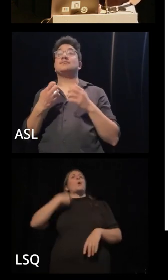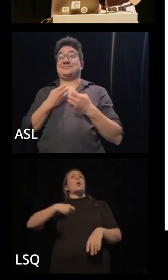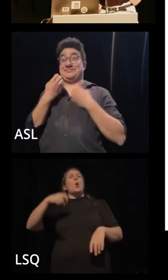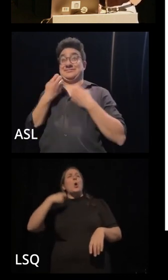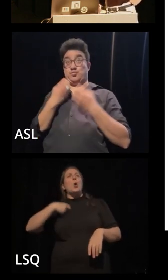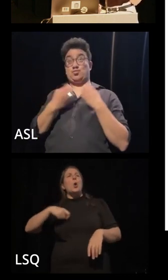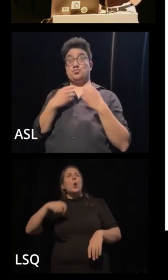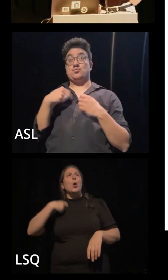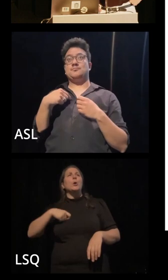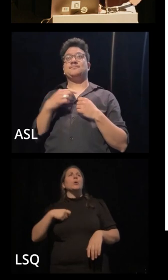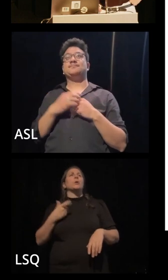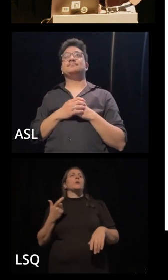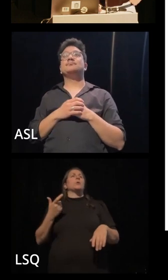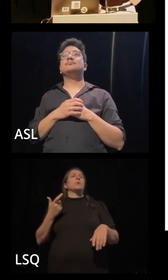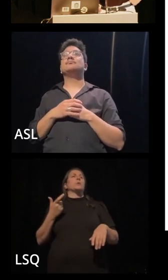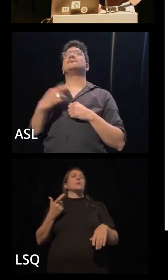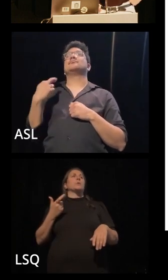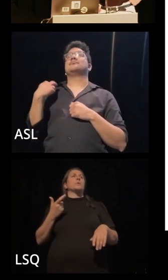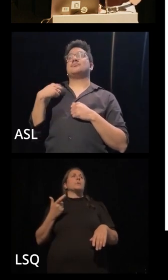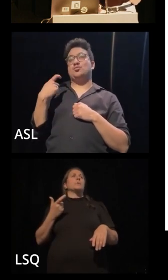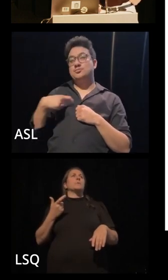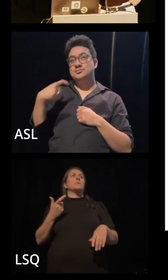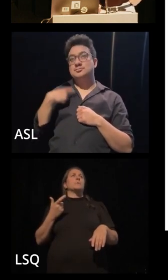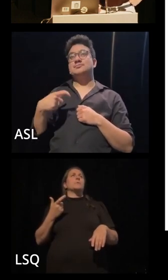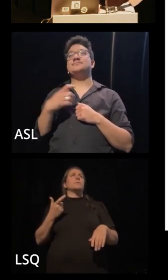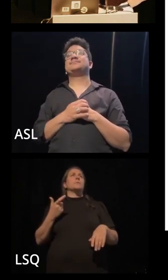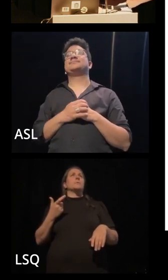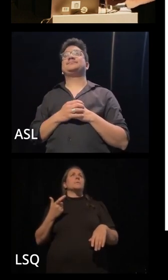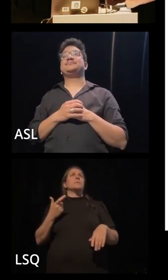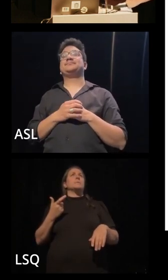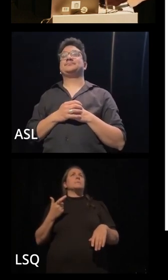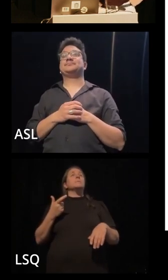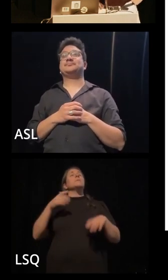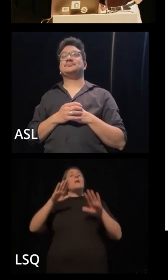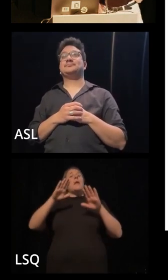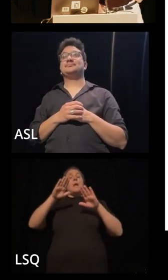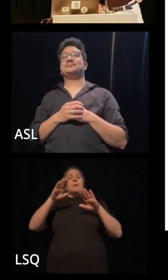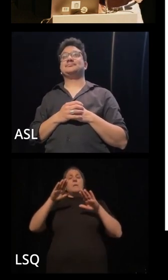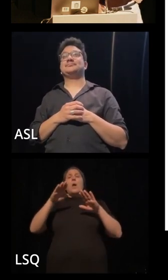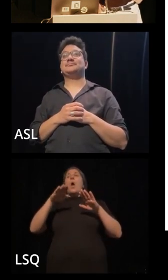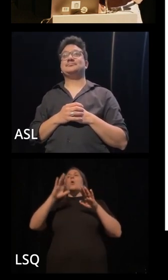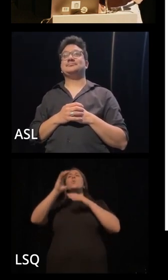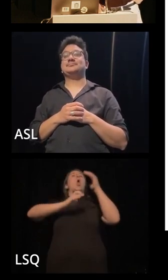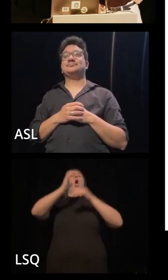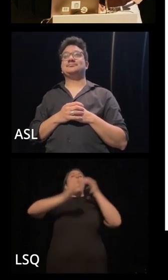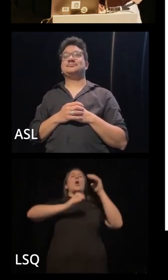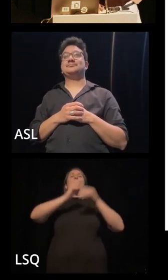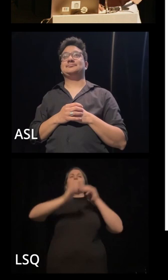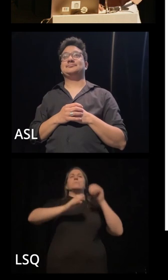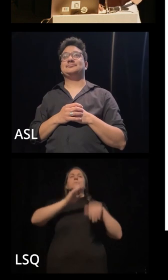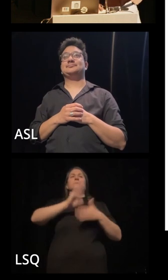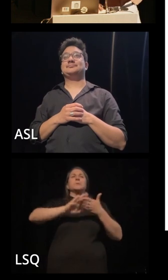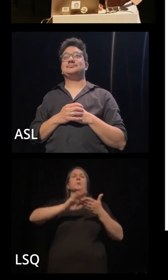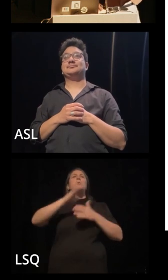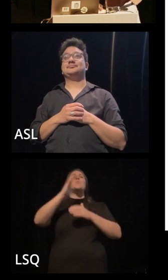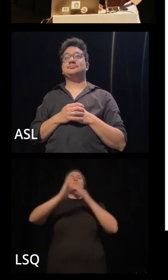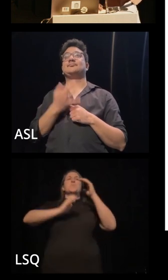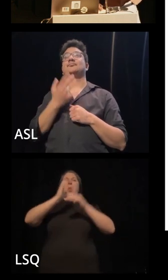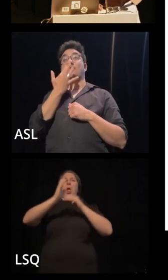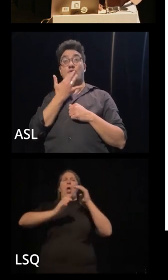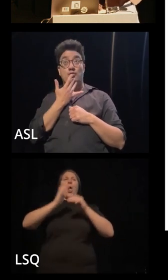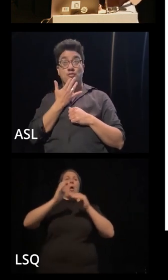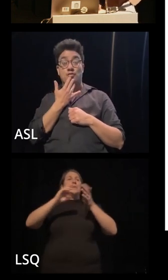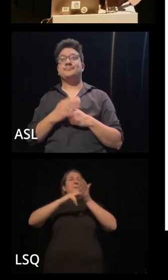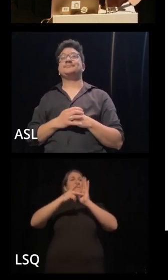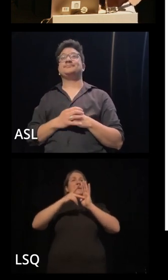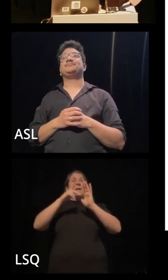Et les chiens ont été invités à placer ces couleurs sur la carte. Et des photographies et des